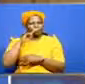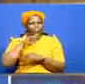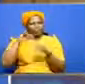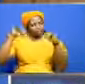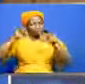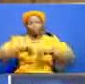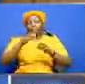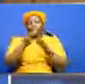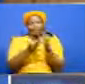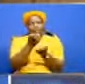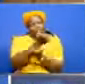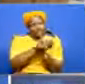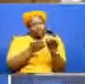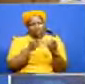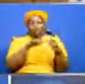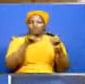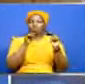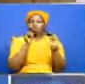fact, data the world over